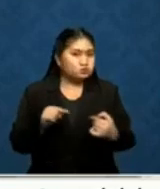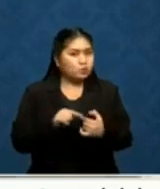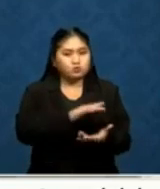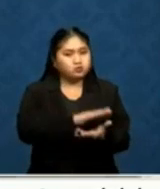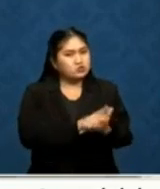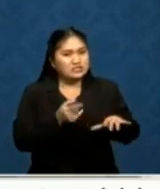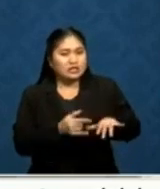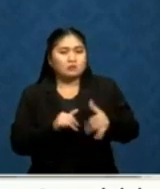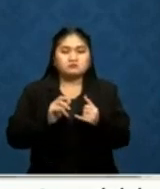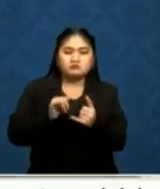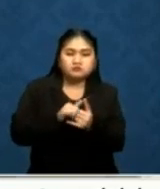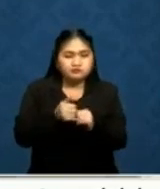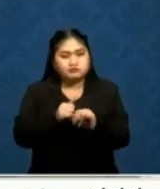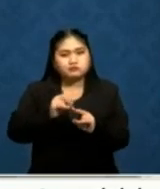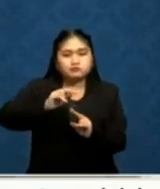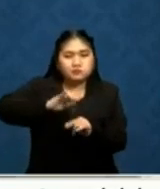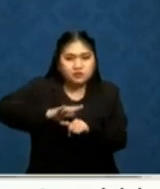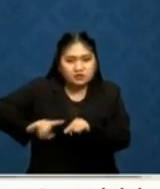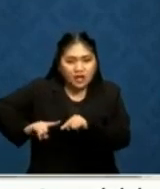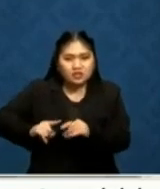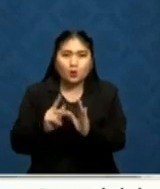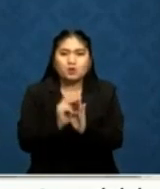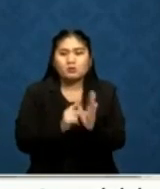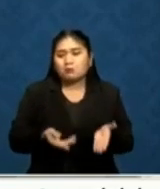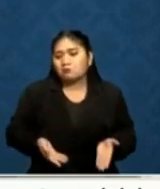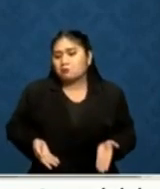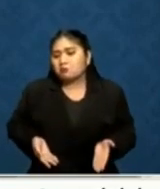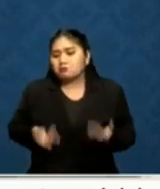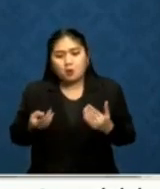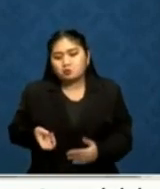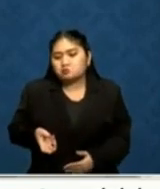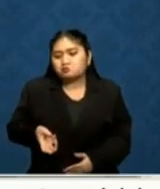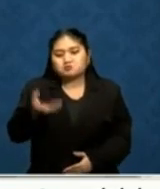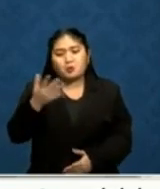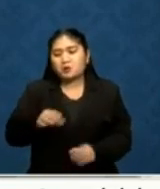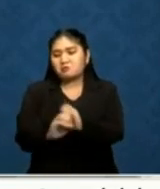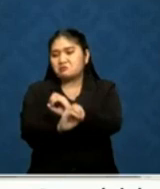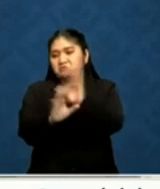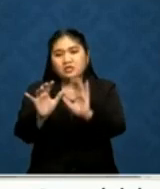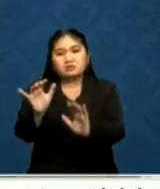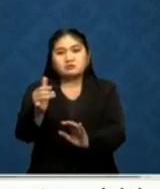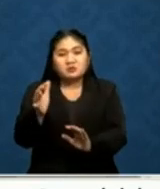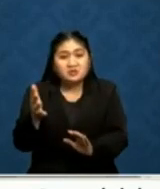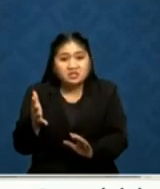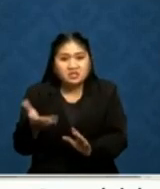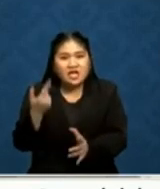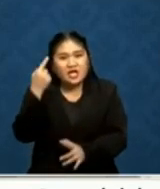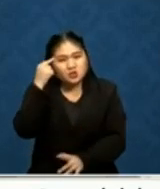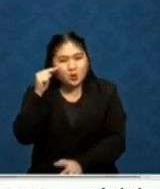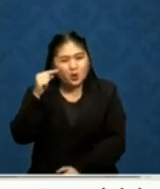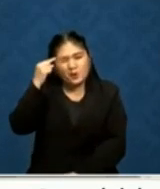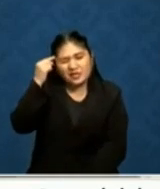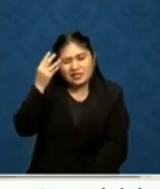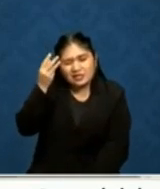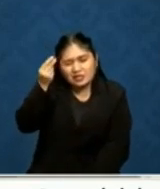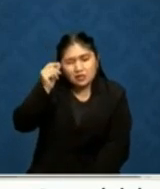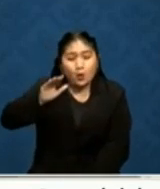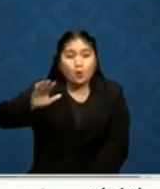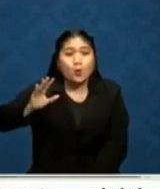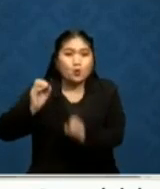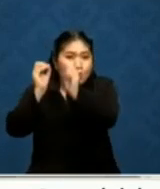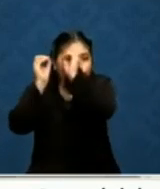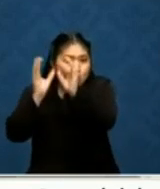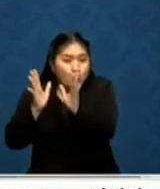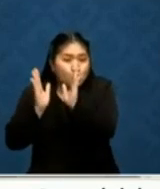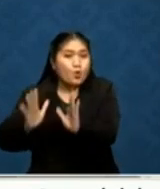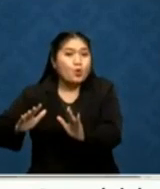จากเกิดจากกฎหมายที่ยังเบาและบัญญัติไม่ชัดเจนยังเกิดจาก mindset หรือชุดความคิดของครูและบุค